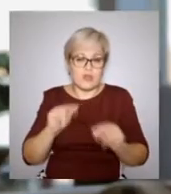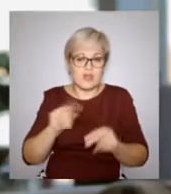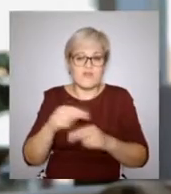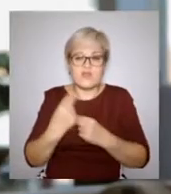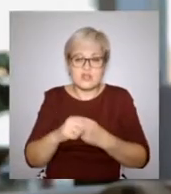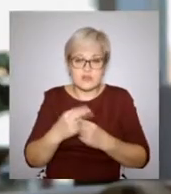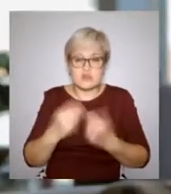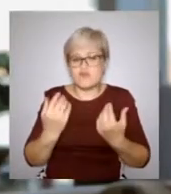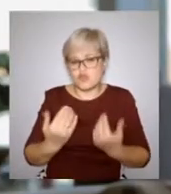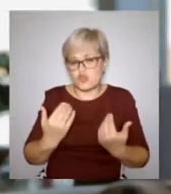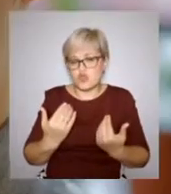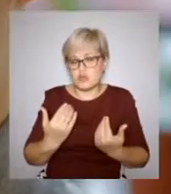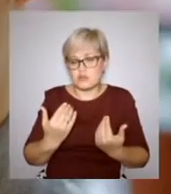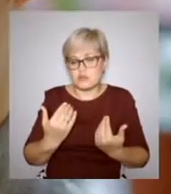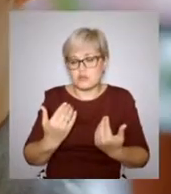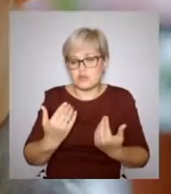и